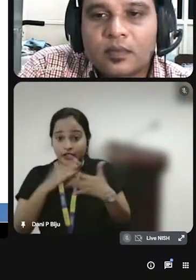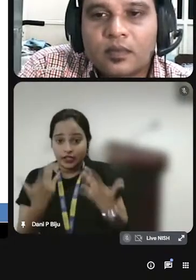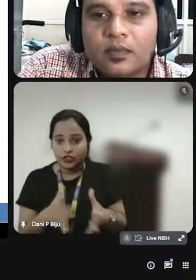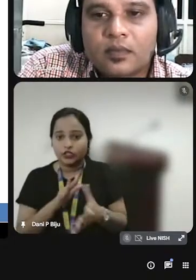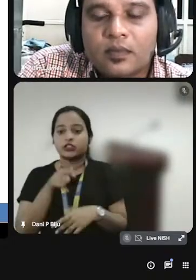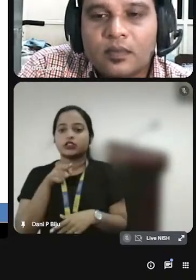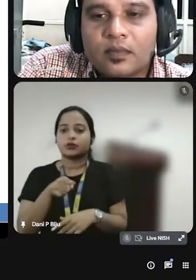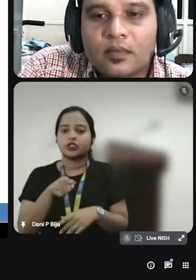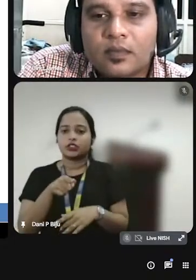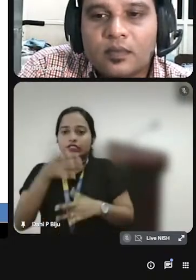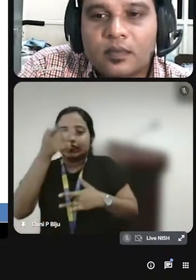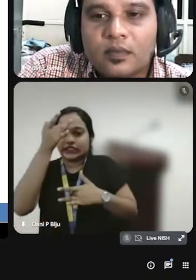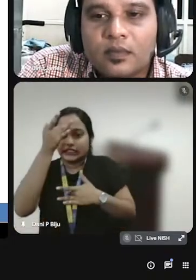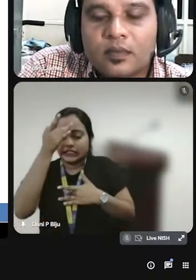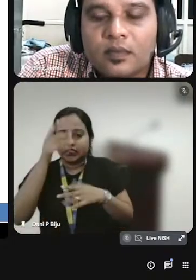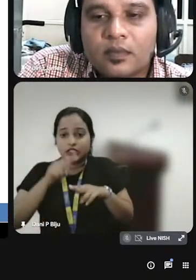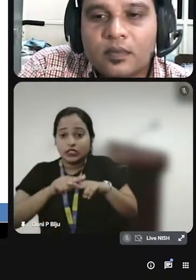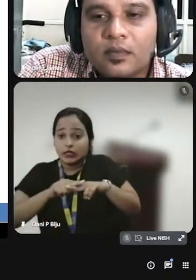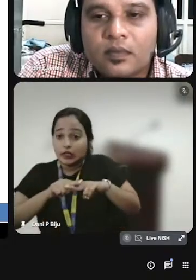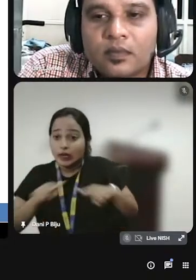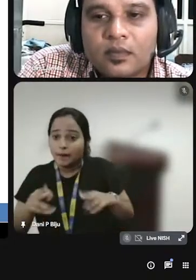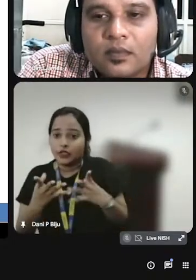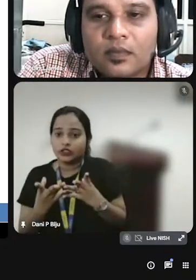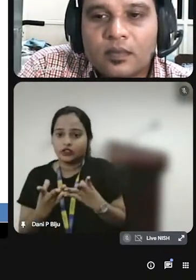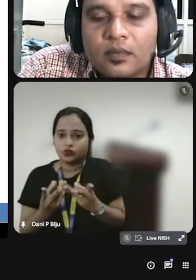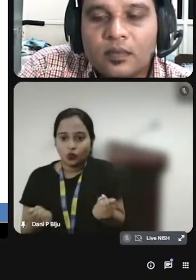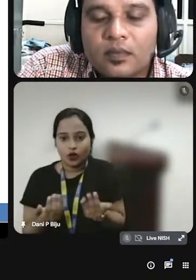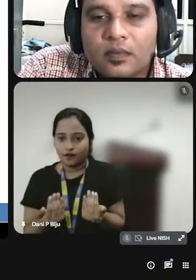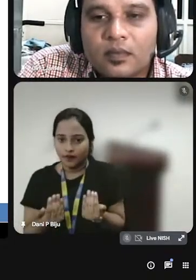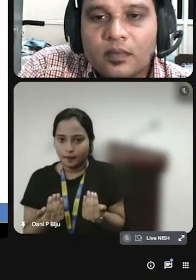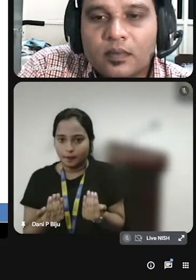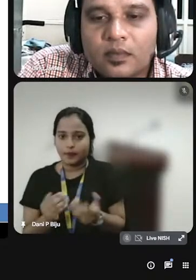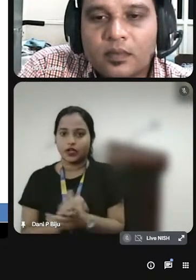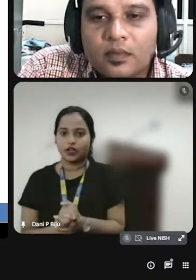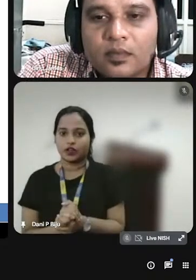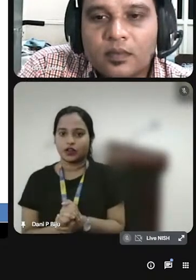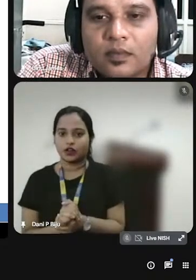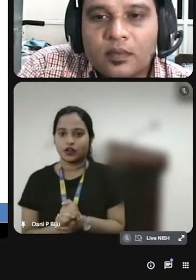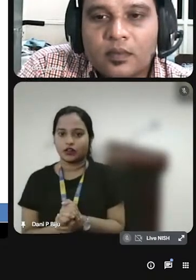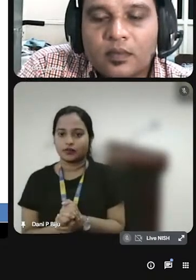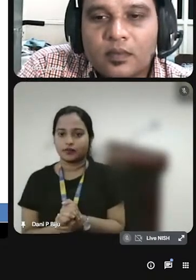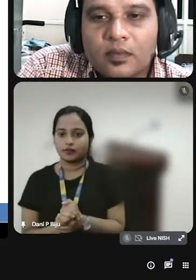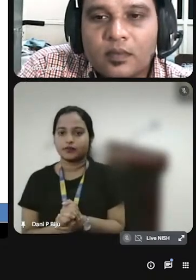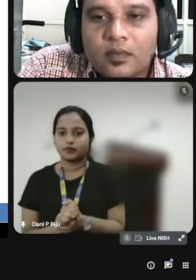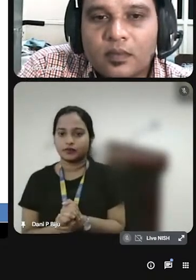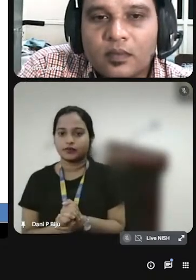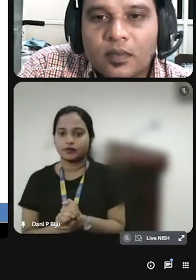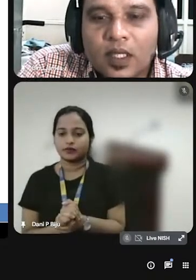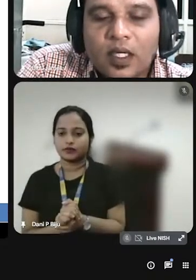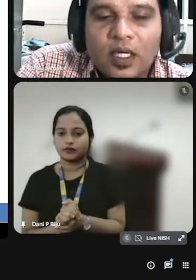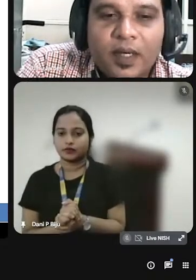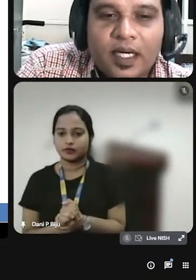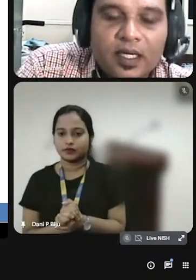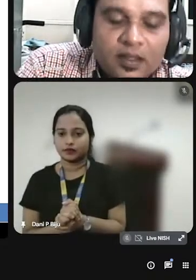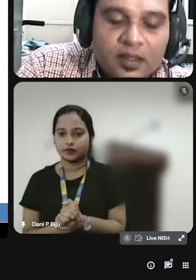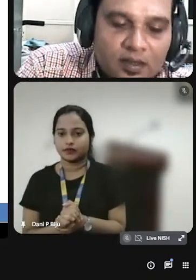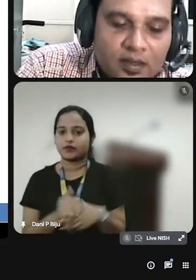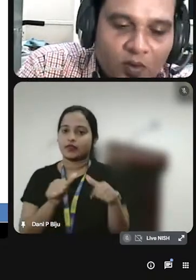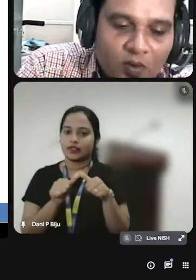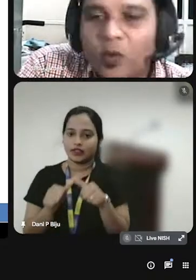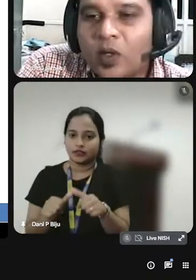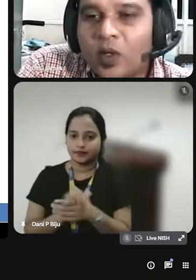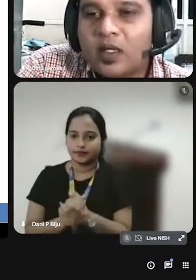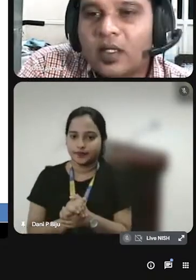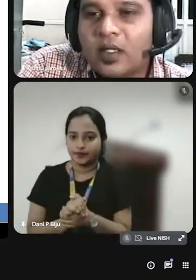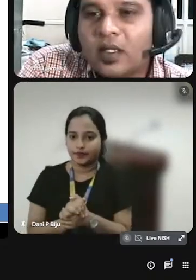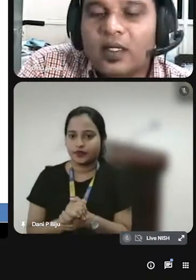നമുക്ക് ഇത് കിട്ടുമോ? പിന്നെ മുഴുവനായിട്ട് കംപ്ലീറ്റ് ആയിട്ട് നമുക്ക് ക്യൂർ ആക്കാൻ പറ്റുന്നതാണോ? പാർക്കിൻസൺസ്